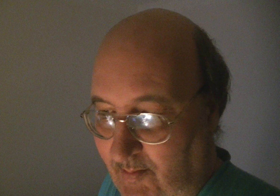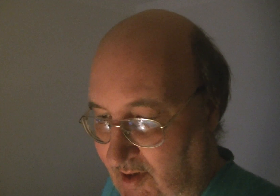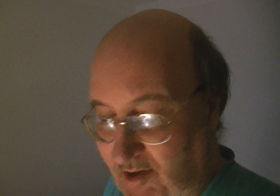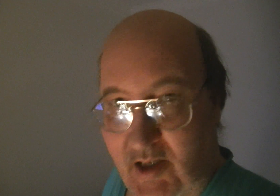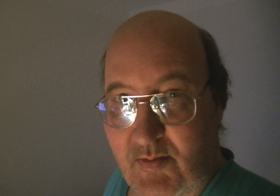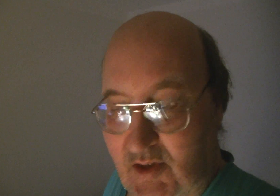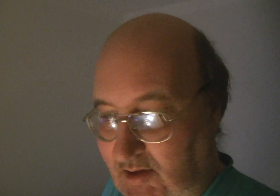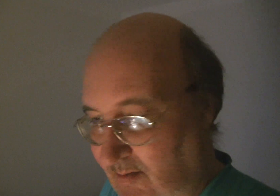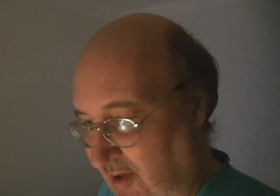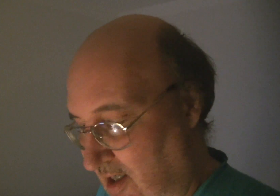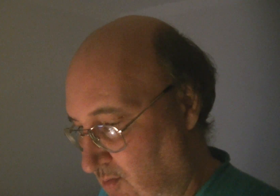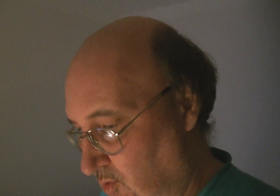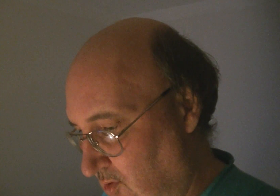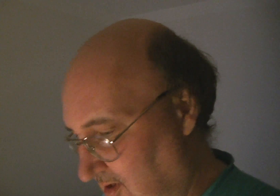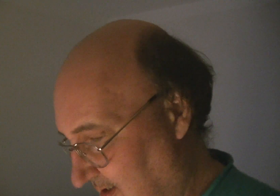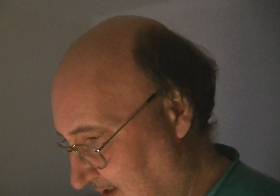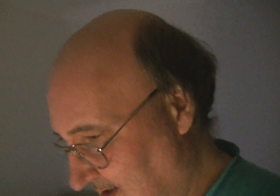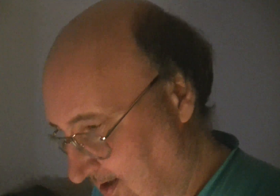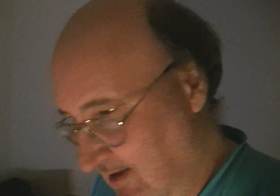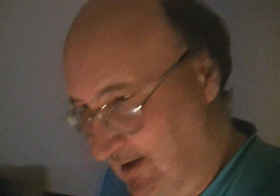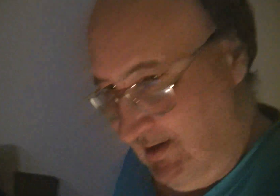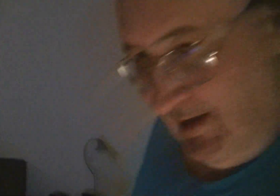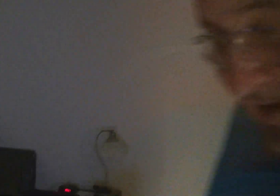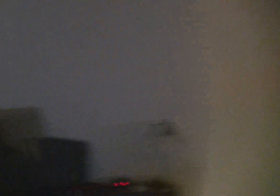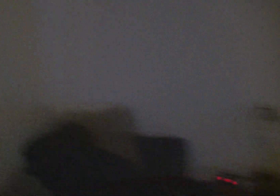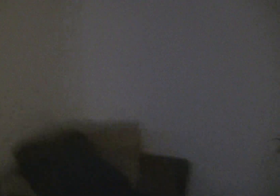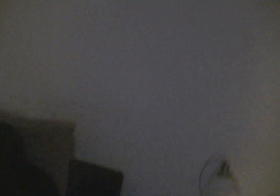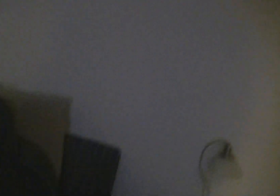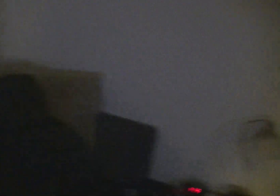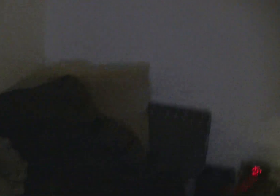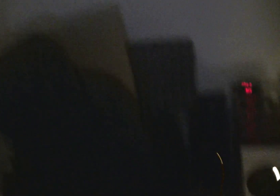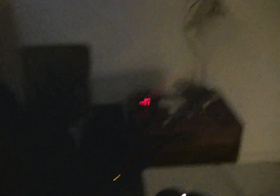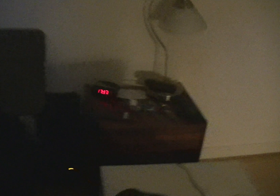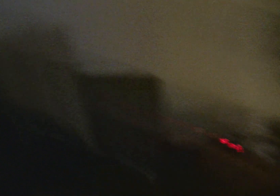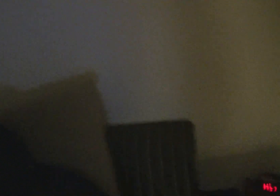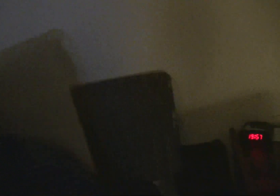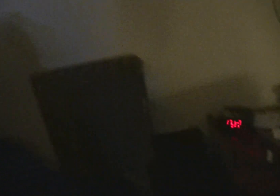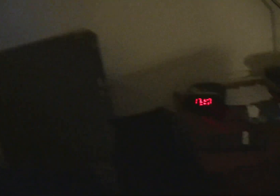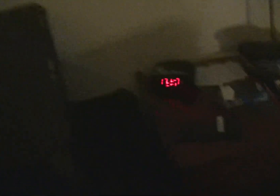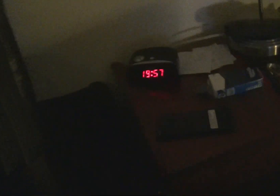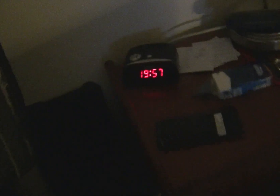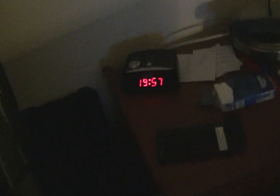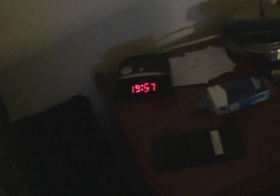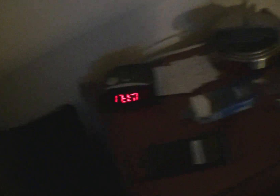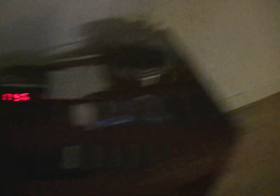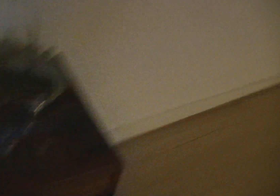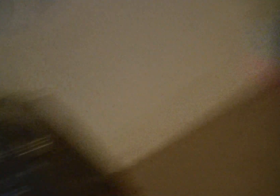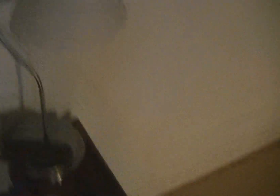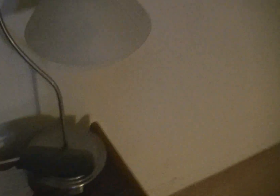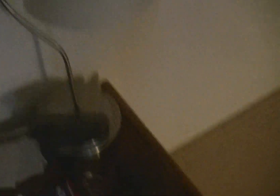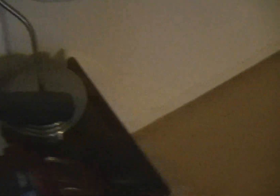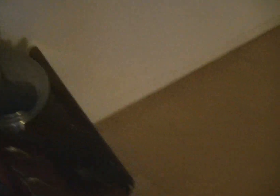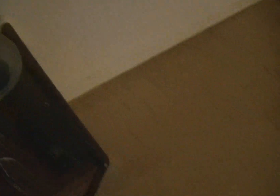8 her med statsminister Mette Rasmussen. Jeg har ligget og set Netflix, og det er om 2-3 minutter.